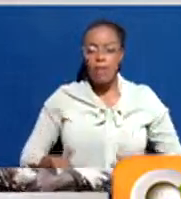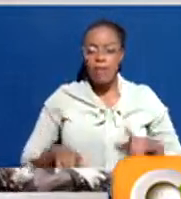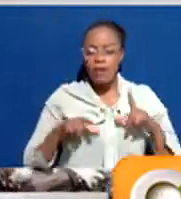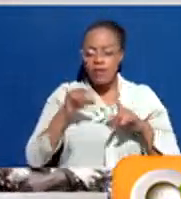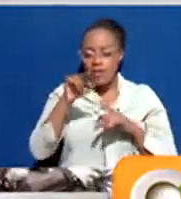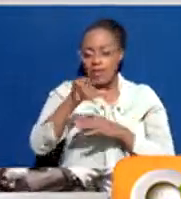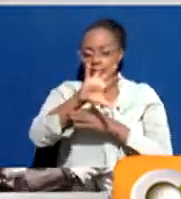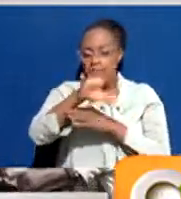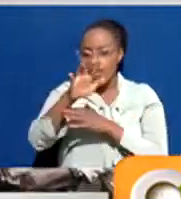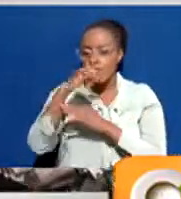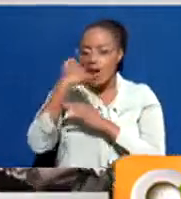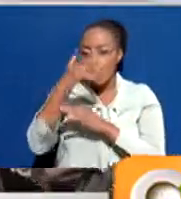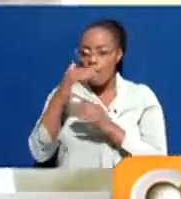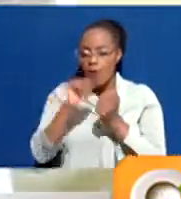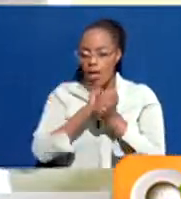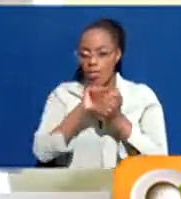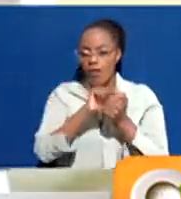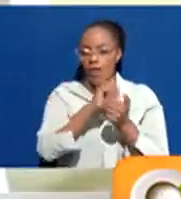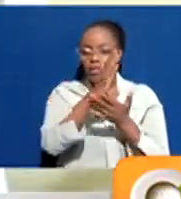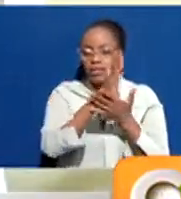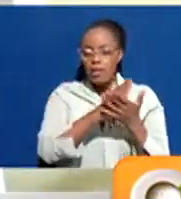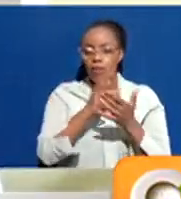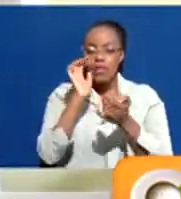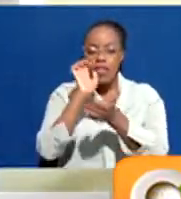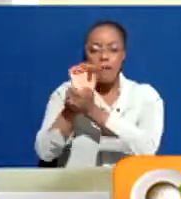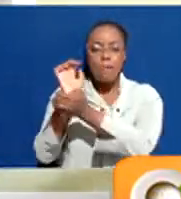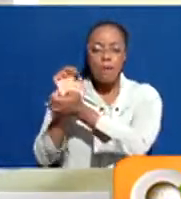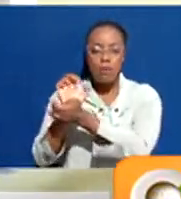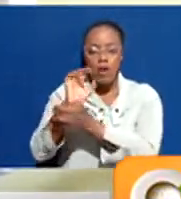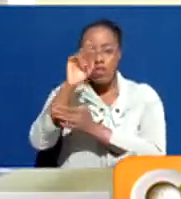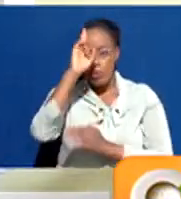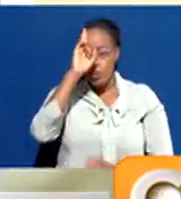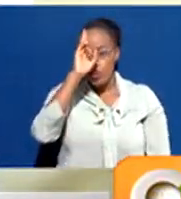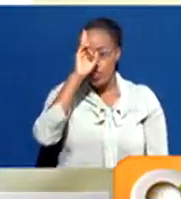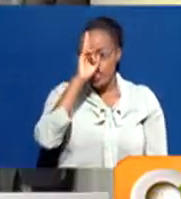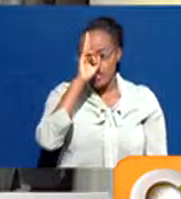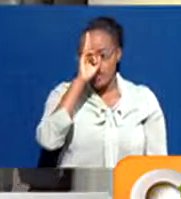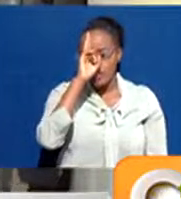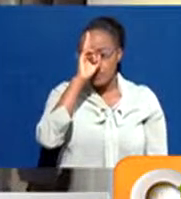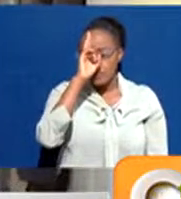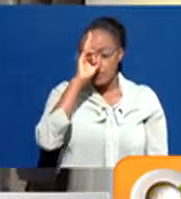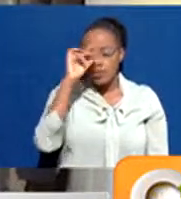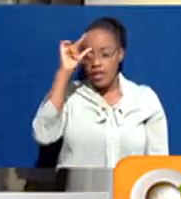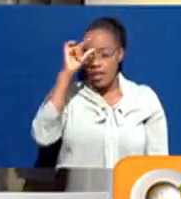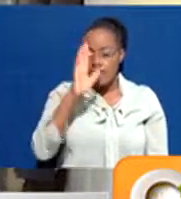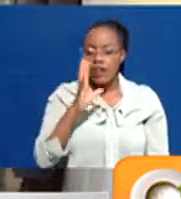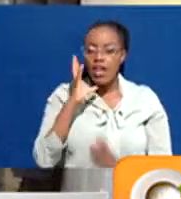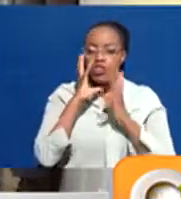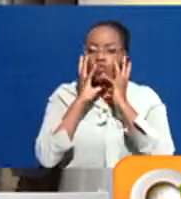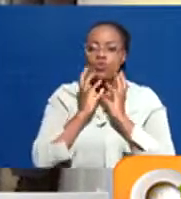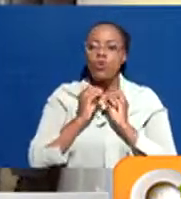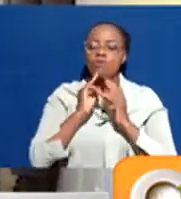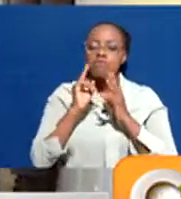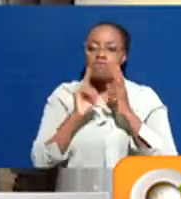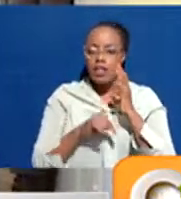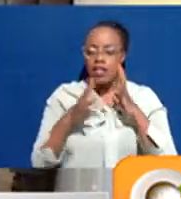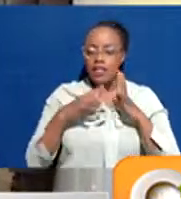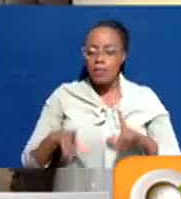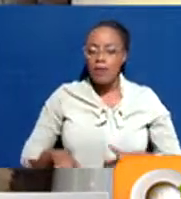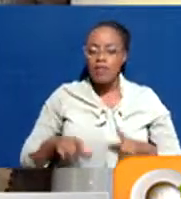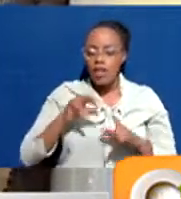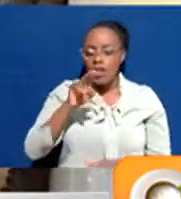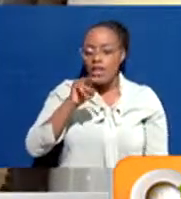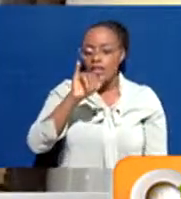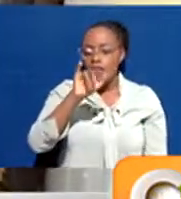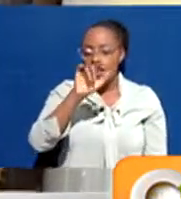hiyo wanaodhulumiwa na baadhi yao kukamatwa na maafisa wa polisi. Gavana Nyong'o anasema wakaazi wa